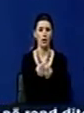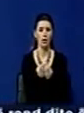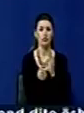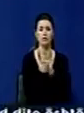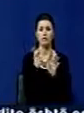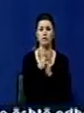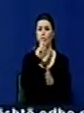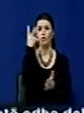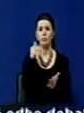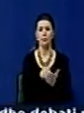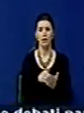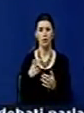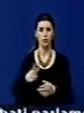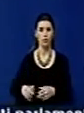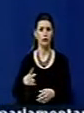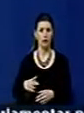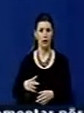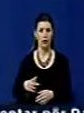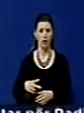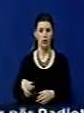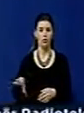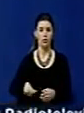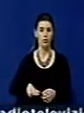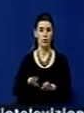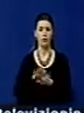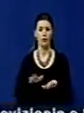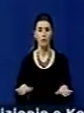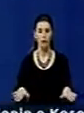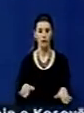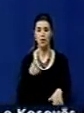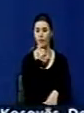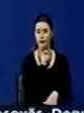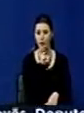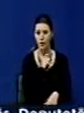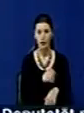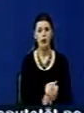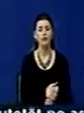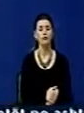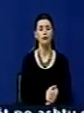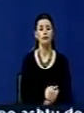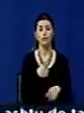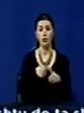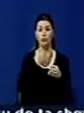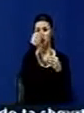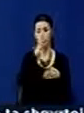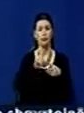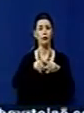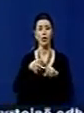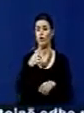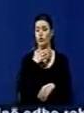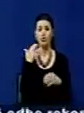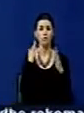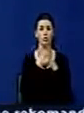mbi 12.000 qytetarve, përfshi këto dhe gra e fmi dhe të moshuar, dhe shkatrimin e shumë objekteve,